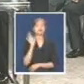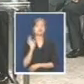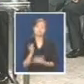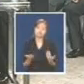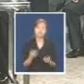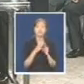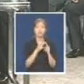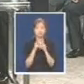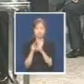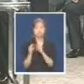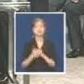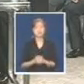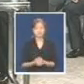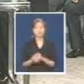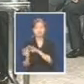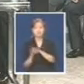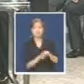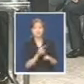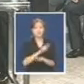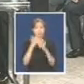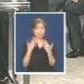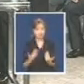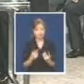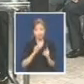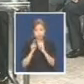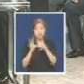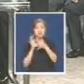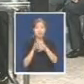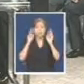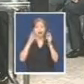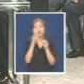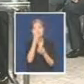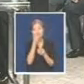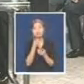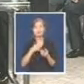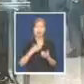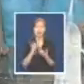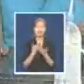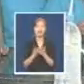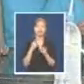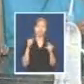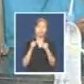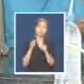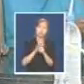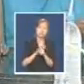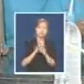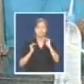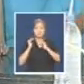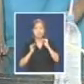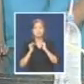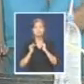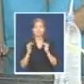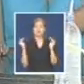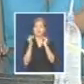เกือบก็ได้อาหารแล้วก็กินข้าวของผู้บริโภคที่ราคาเป็นบ่สมและเป็นธรรมกับสมดุลด้วย